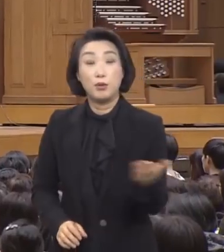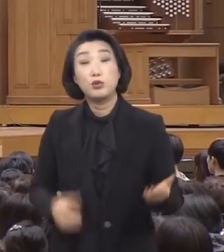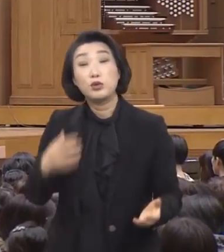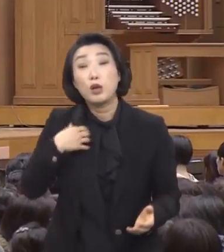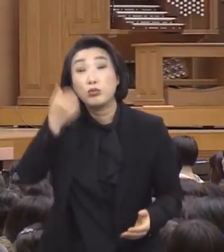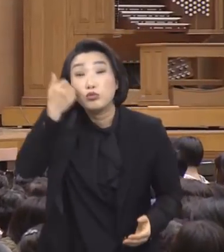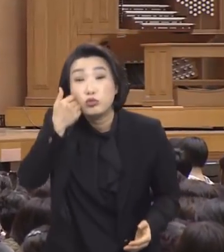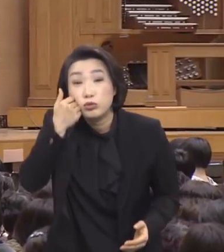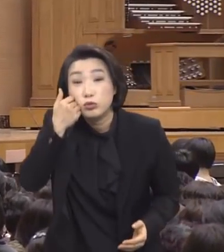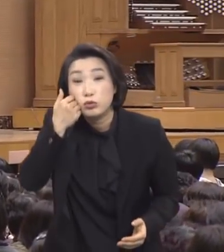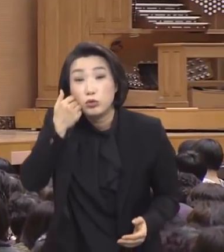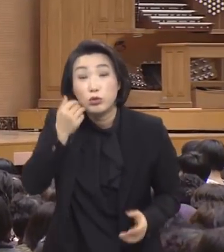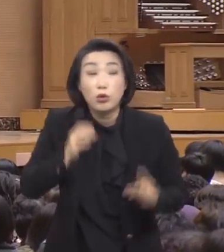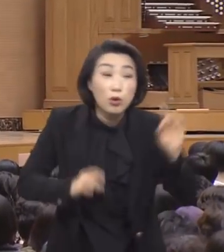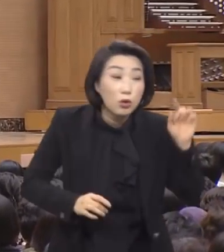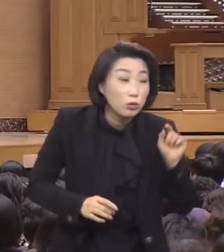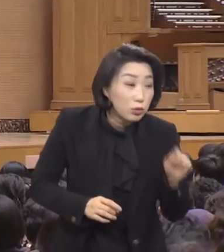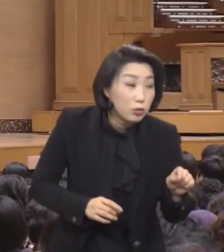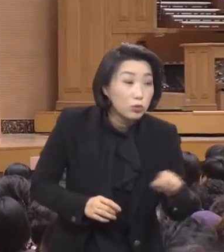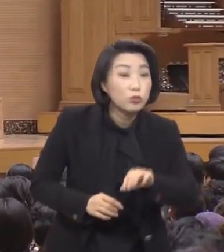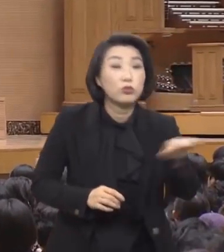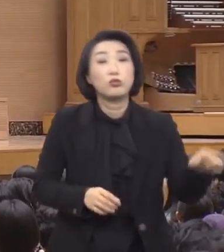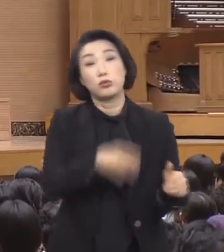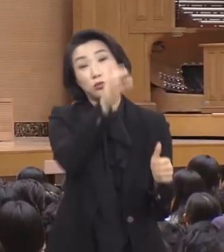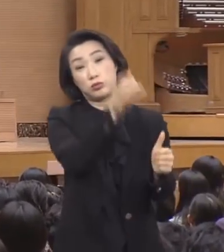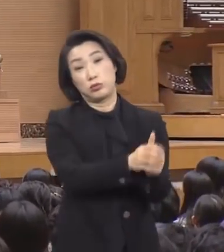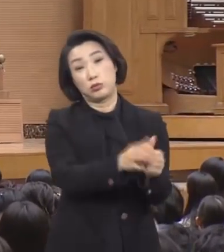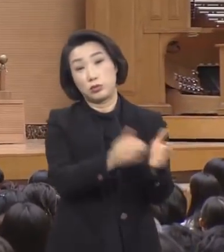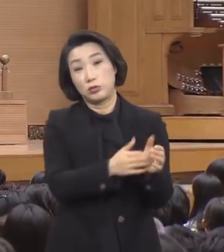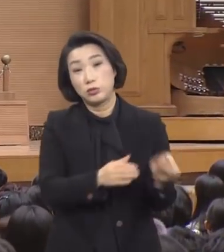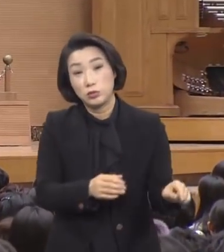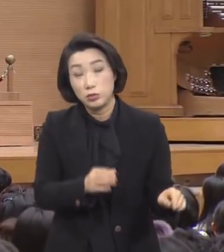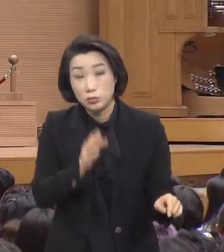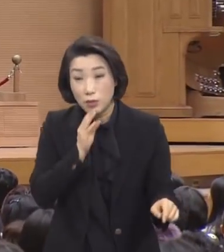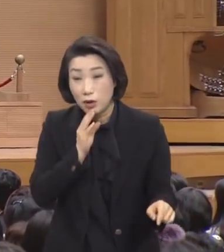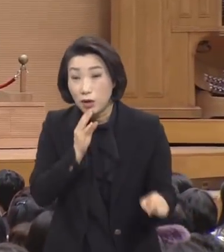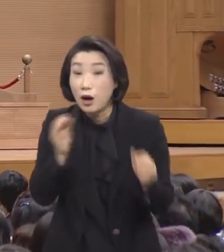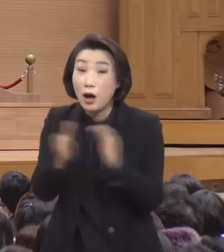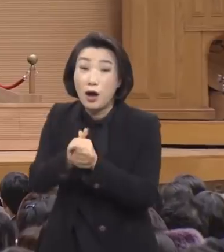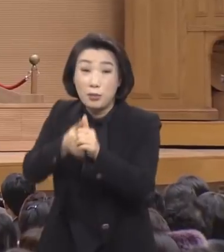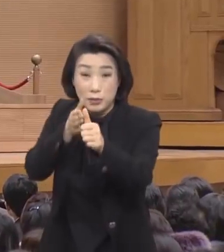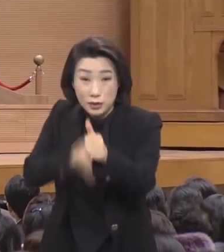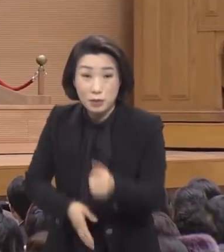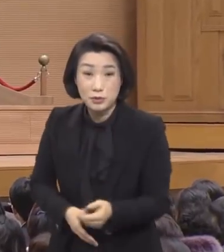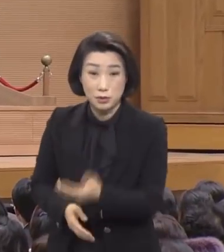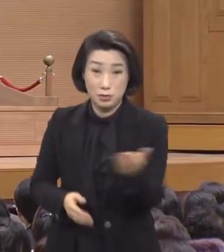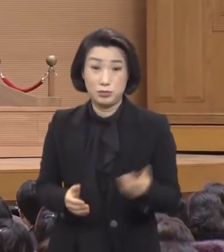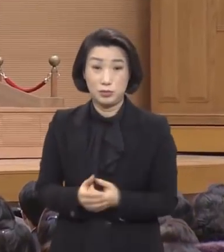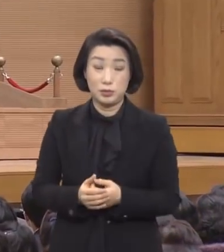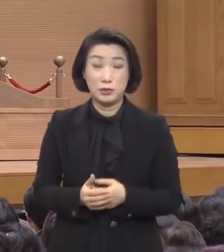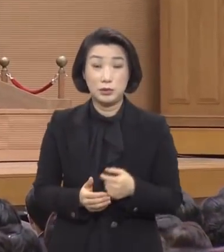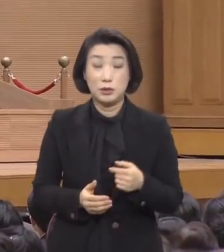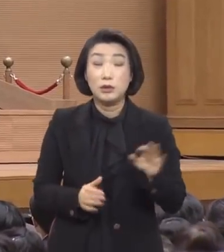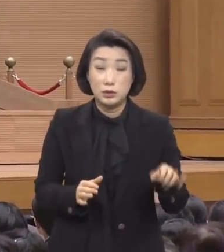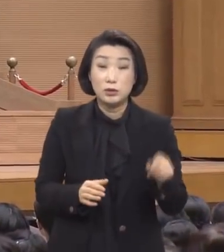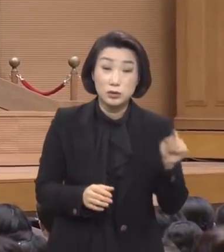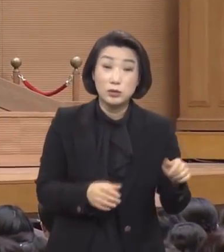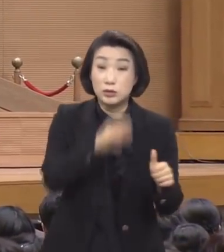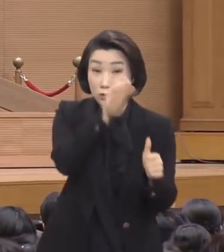책임은 안 하는 네가 줘야지. 아멘이요. 네가